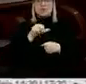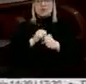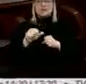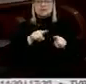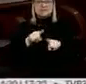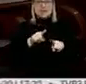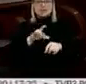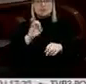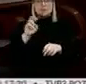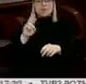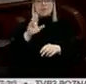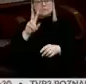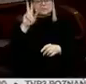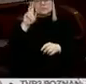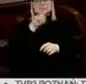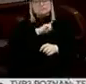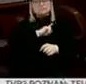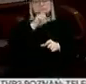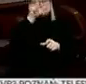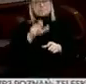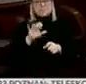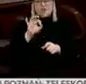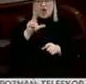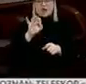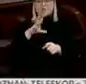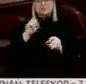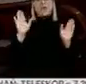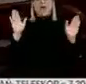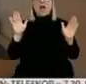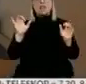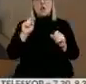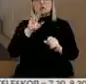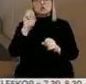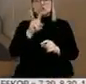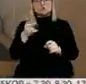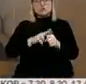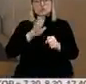że Piotr będzie czuwał nad Oliwem, że to będzie dla niej taki anioł stróż, który będzie nad nią czuwał.